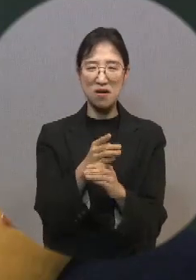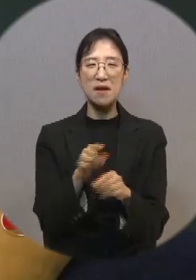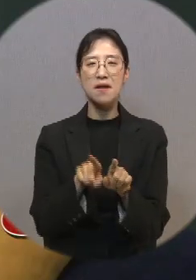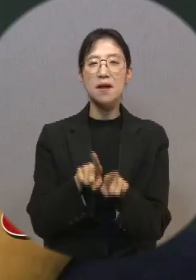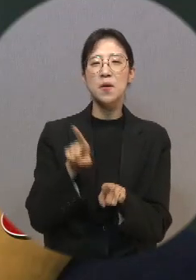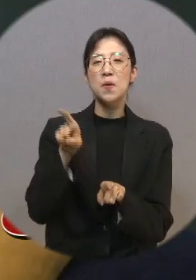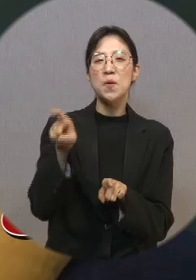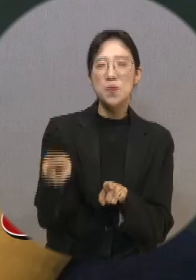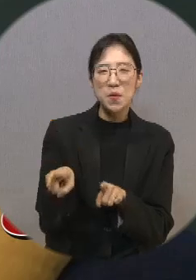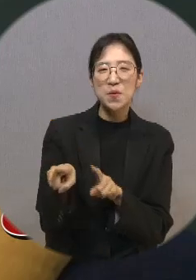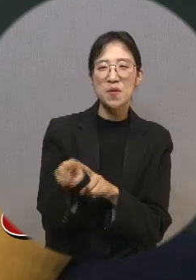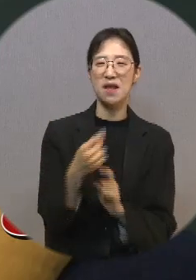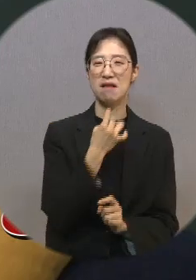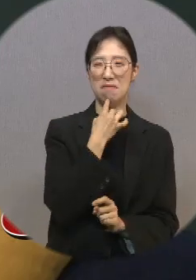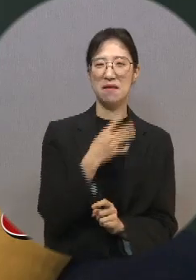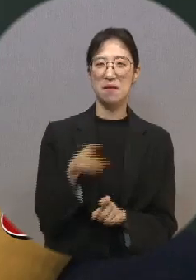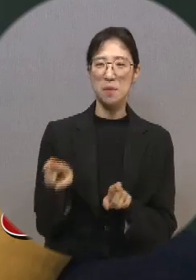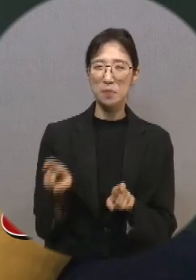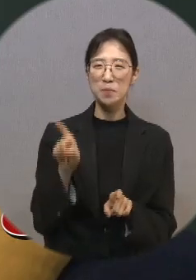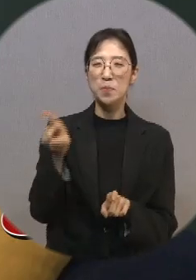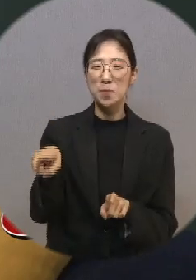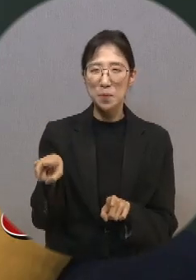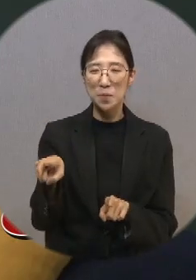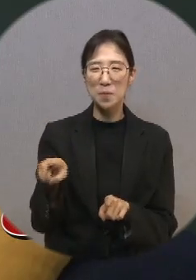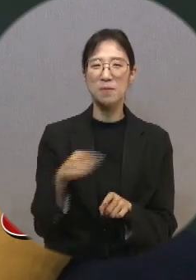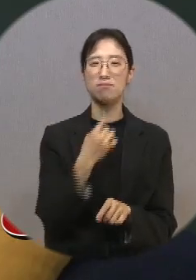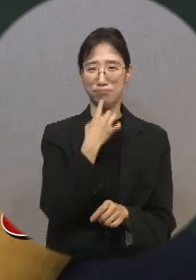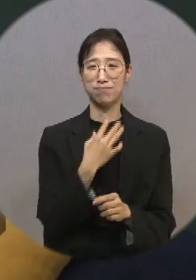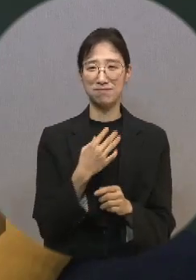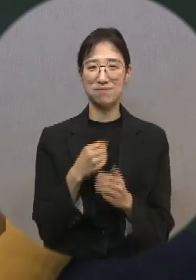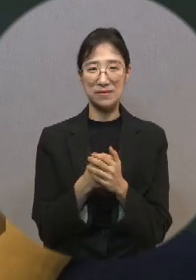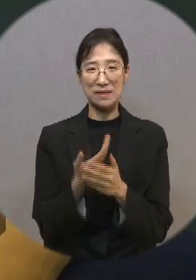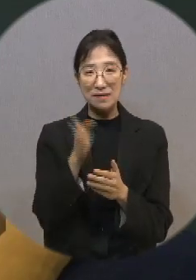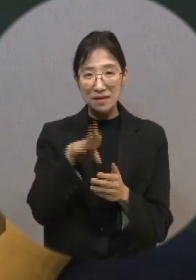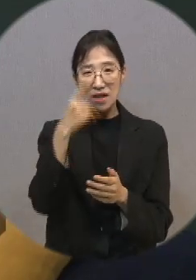한쪽만 약간 살짝 들었다 놨다 이런 전술을 했는데